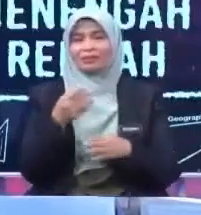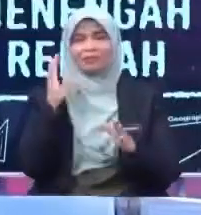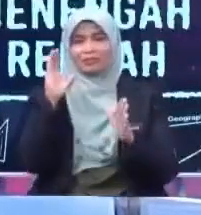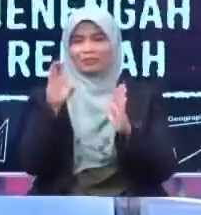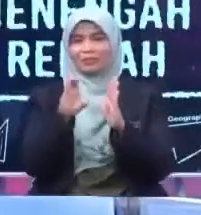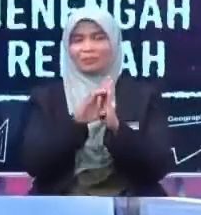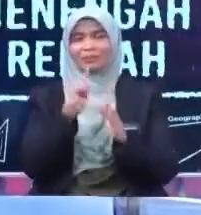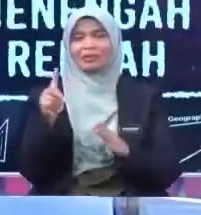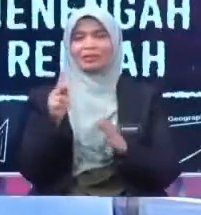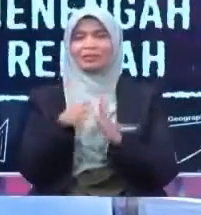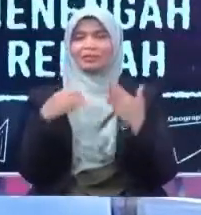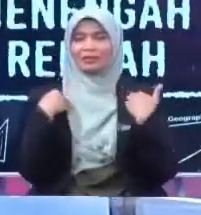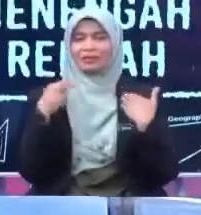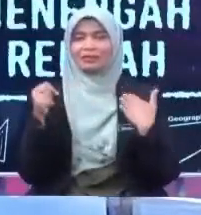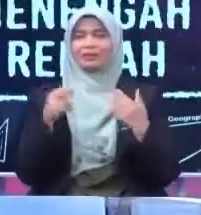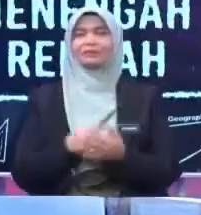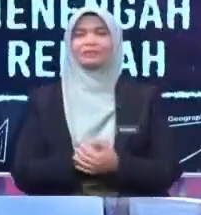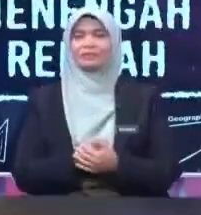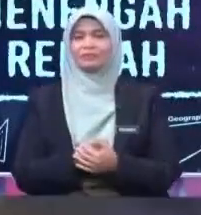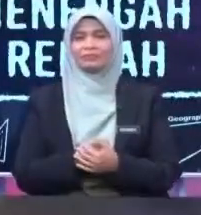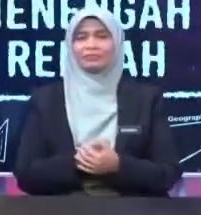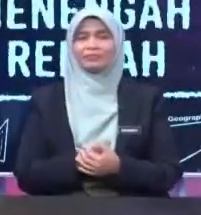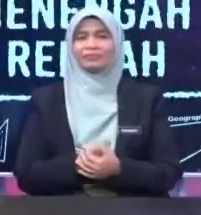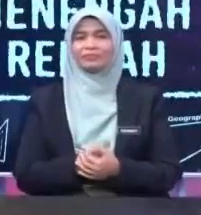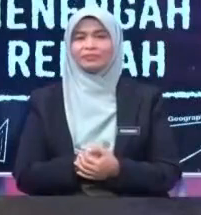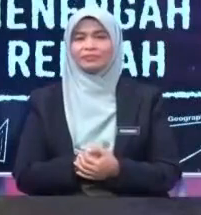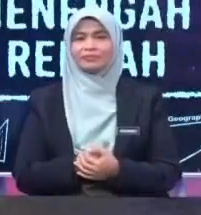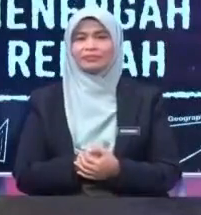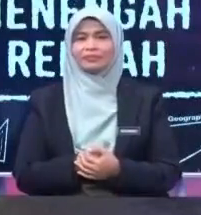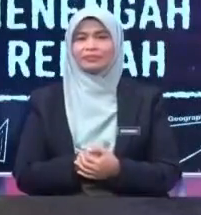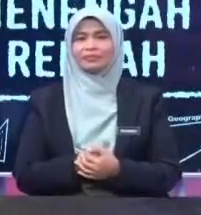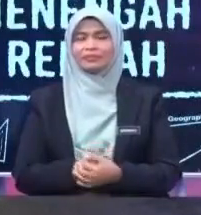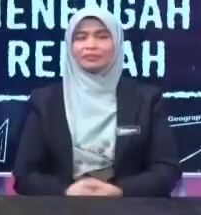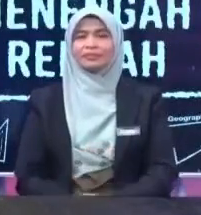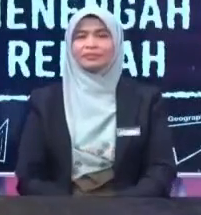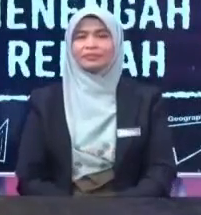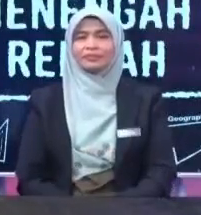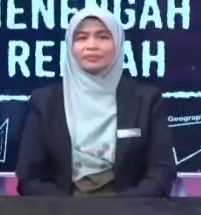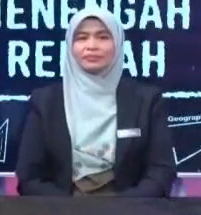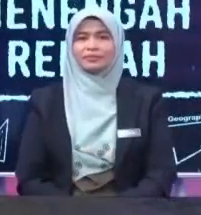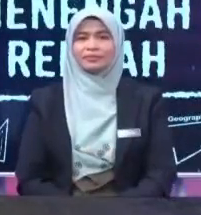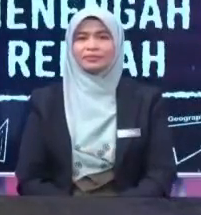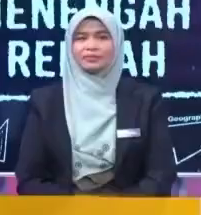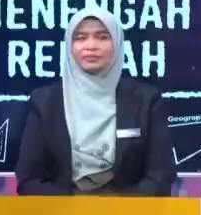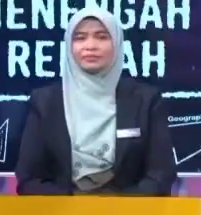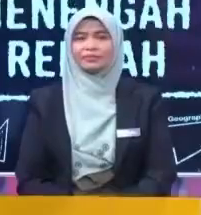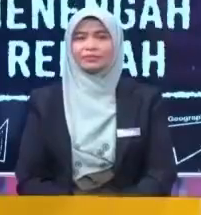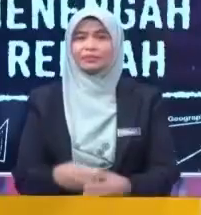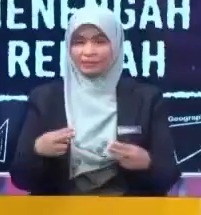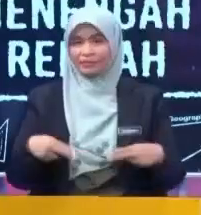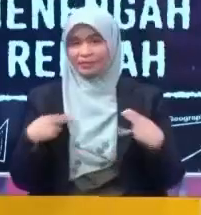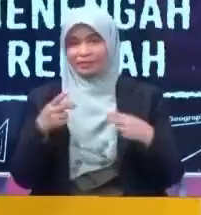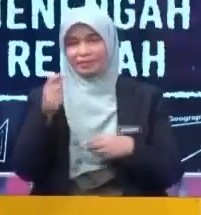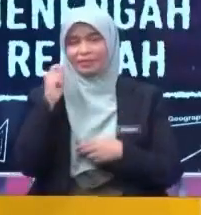boleh jelaskan kepada kita semua dan juga murid-murid di rumah sana. Okay, boleh, insyaAllah Aiman. Okay. Kehidupan tadi kita dah